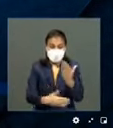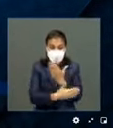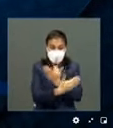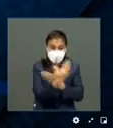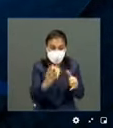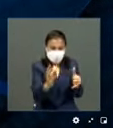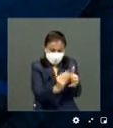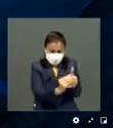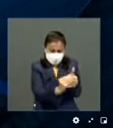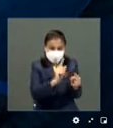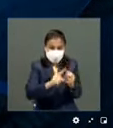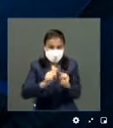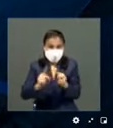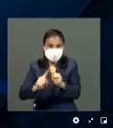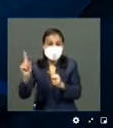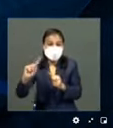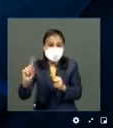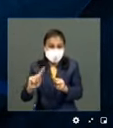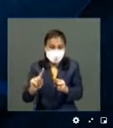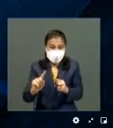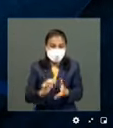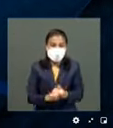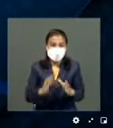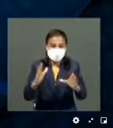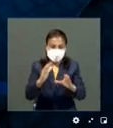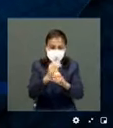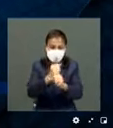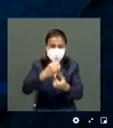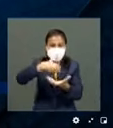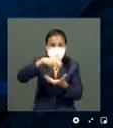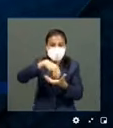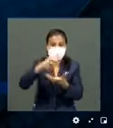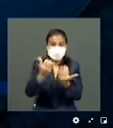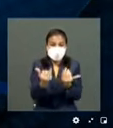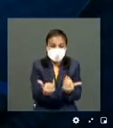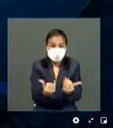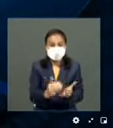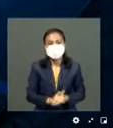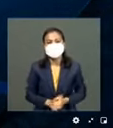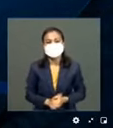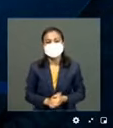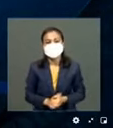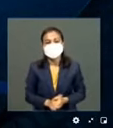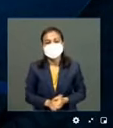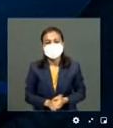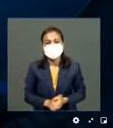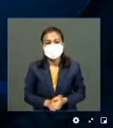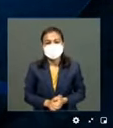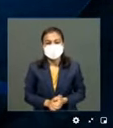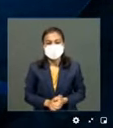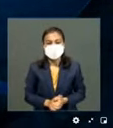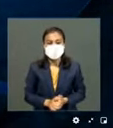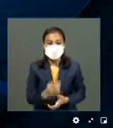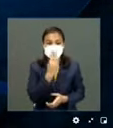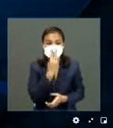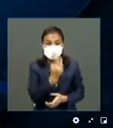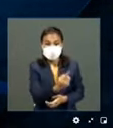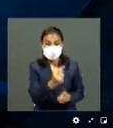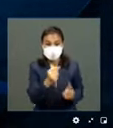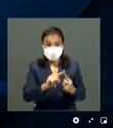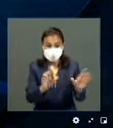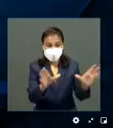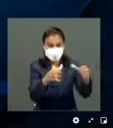เป็นอะไรบ้างถ้าจะรวมให้ท่านเห็นภาพชัดๆนะคะอันดับแรกเลยก็ตรงนี้จะเป็นการรายงานลักษณะการรวม